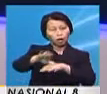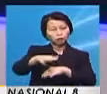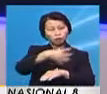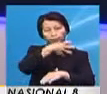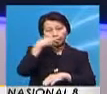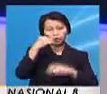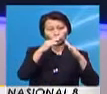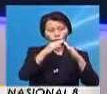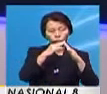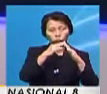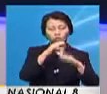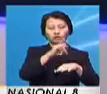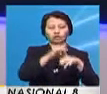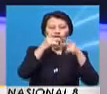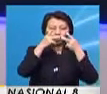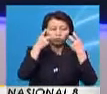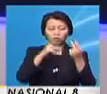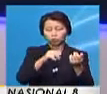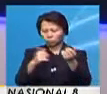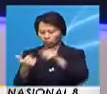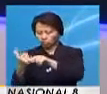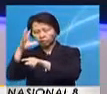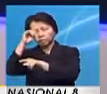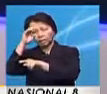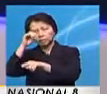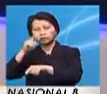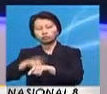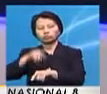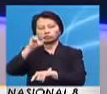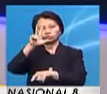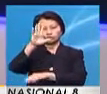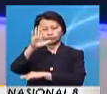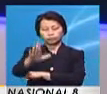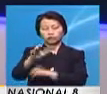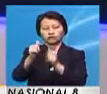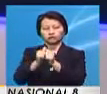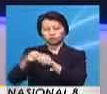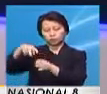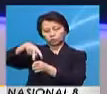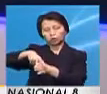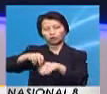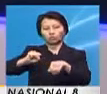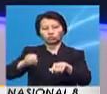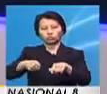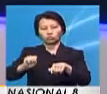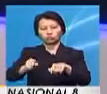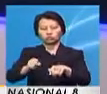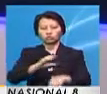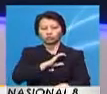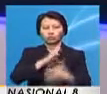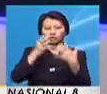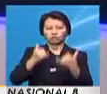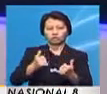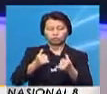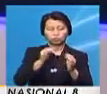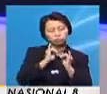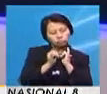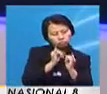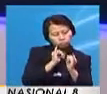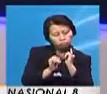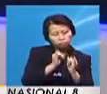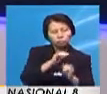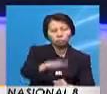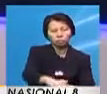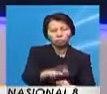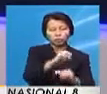ke rumahnya di Taman Husin Kuching oleh seorang lelaki pukul 3 petang tadi dengan menaiki motosikal. Dan pihak polis kini sedang membual mangsa